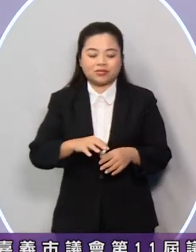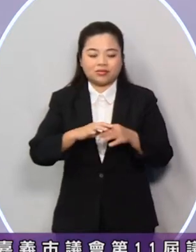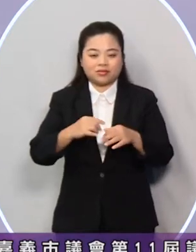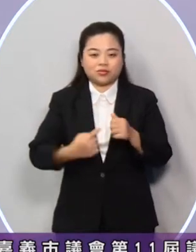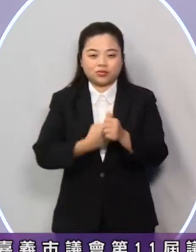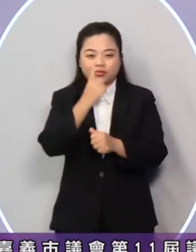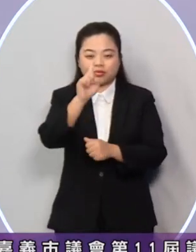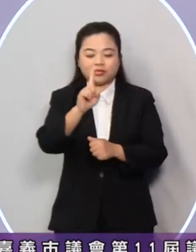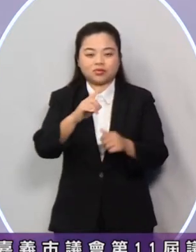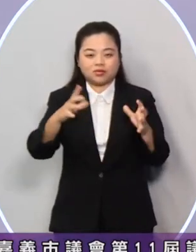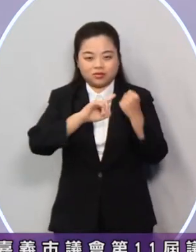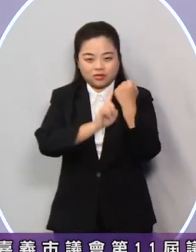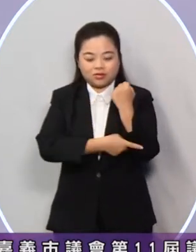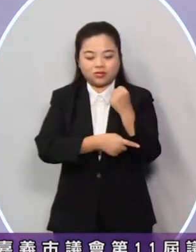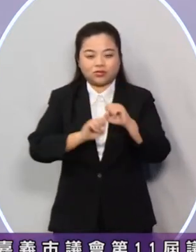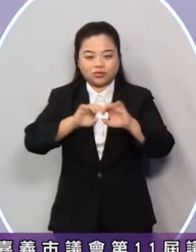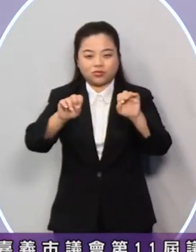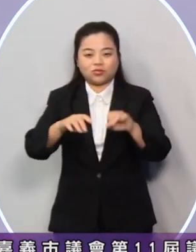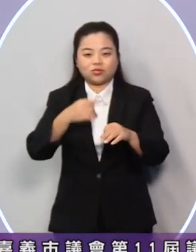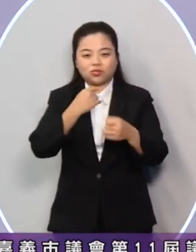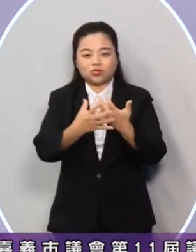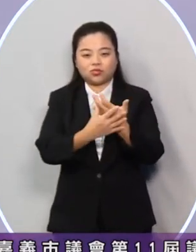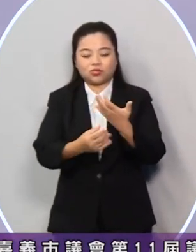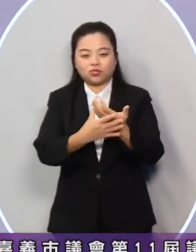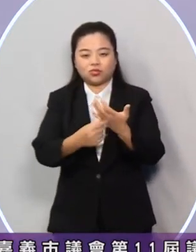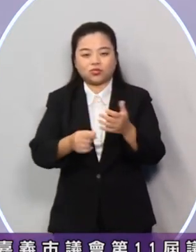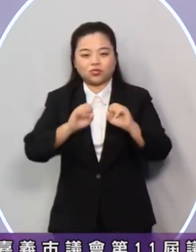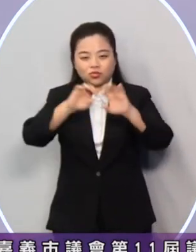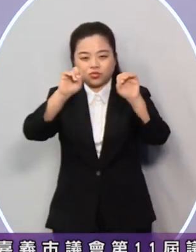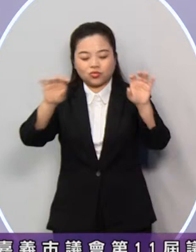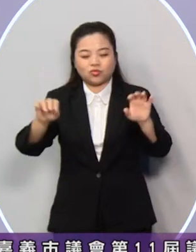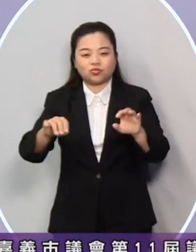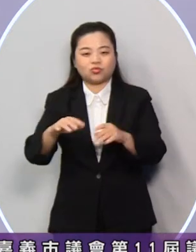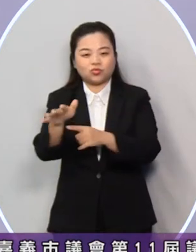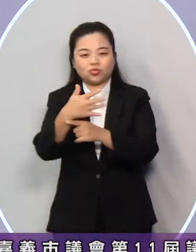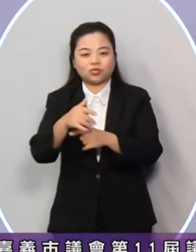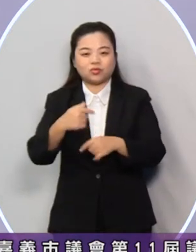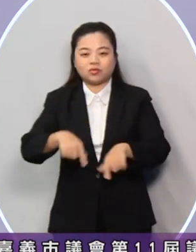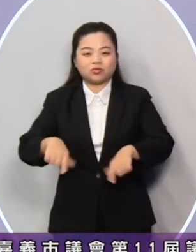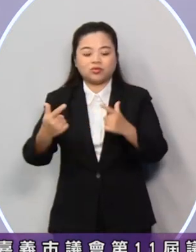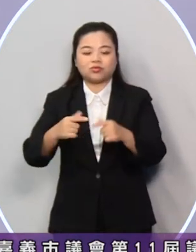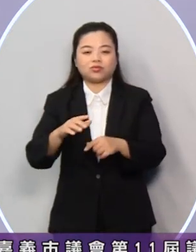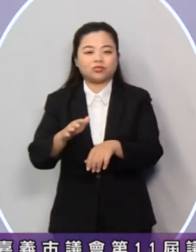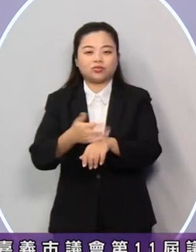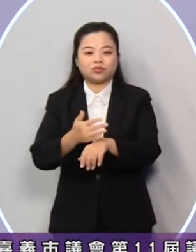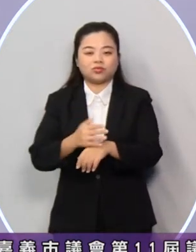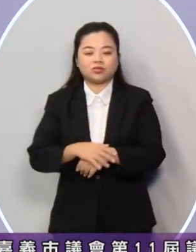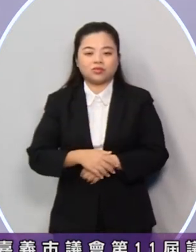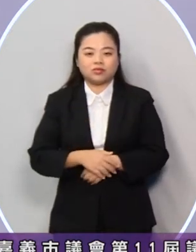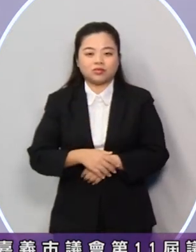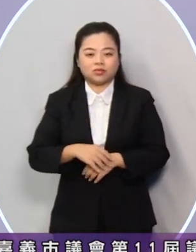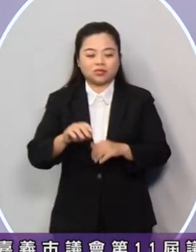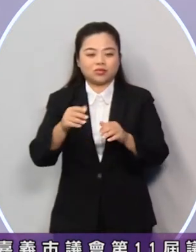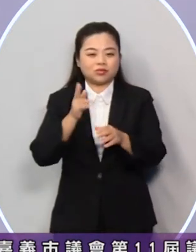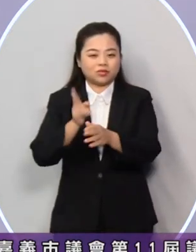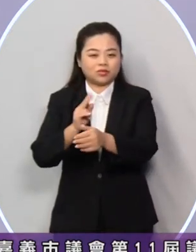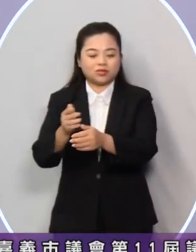唯一合法的宣传。我不印广告旗帜看板，我不制造垃圾，不派宣传。